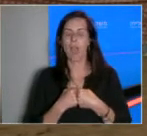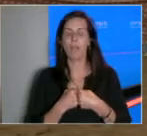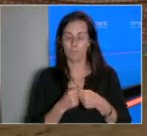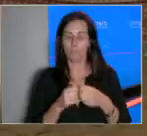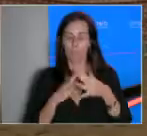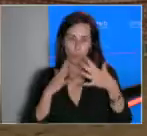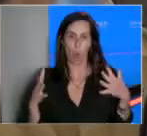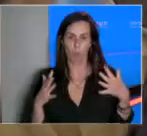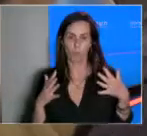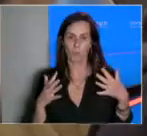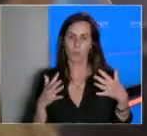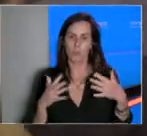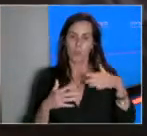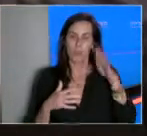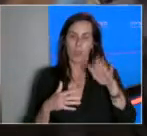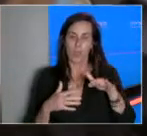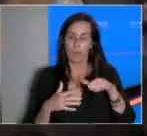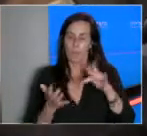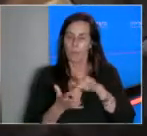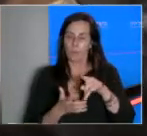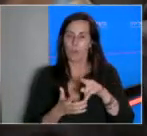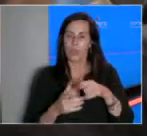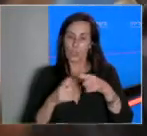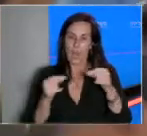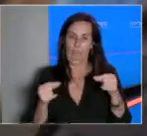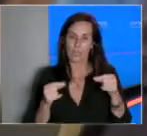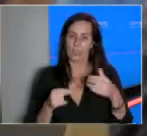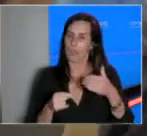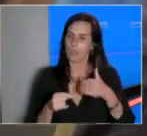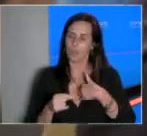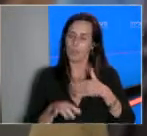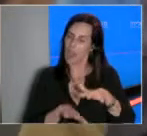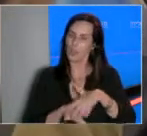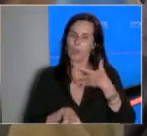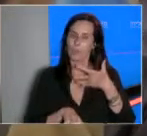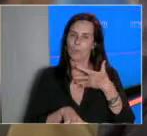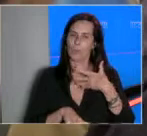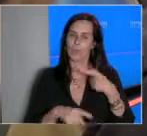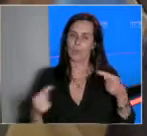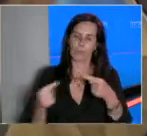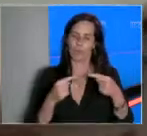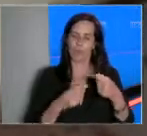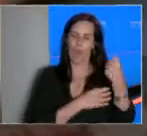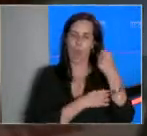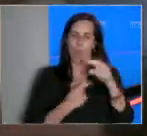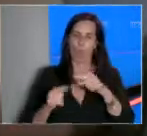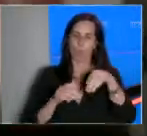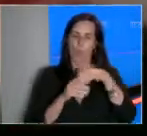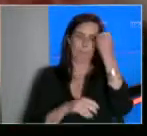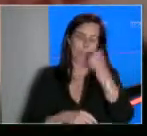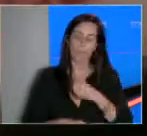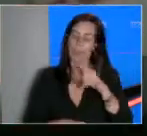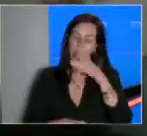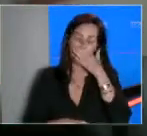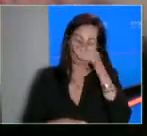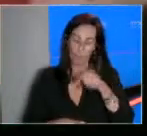בינלאומי שגם בחזית הזאת של רצועת עזה אנחנו מרגישים את ההתגוששות של הכוחות האלה.